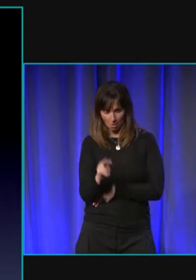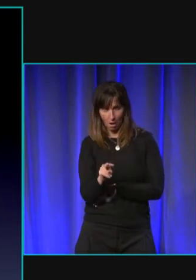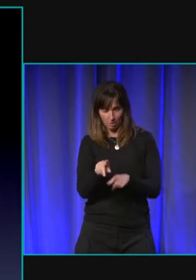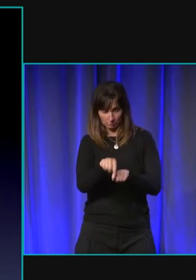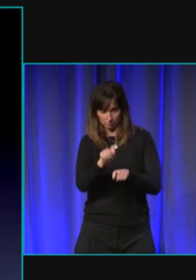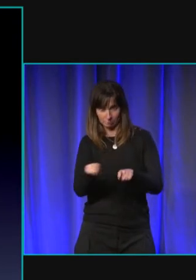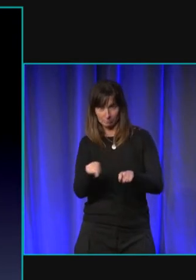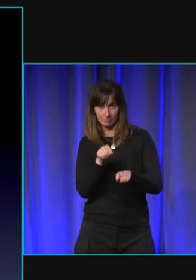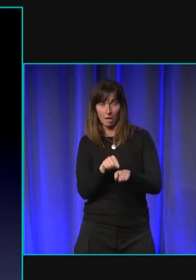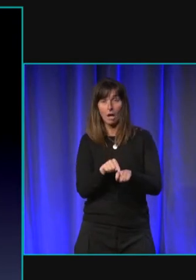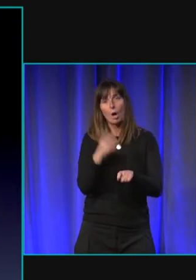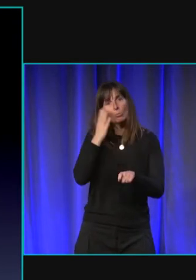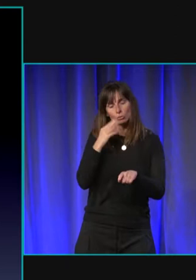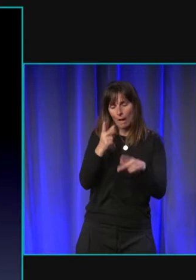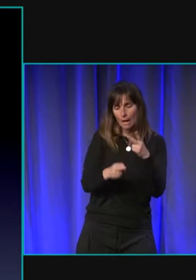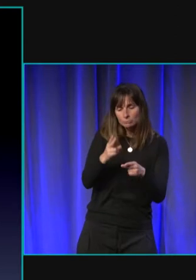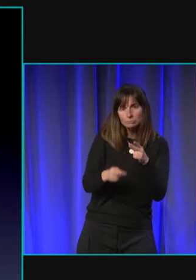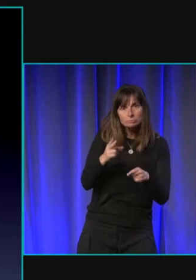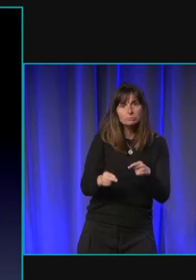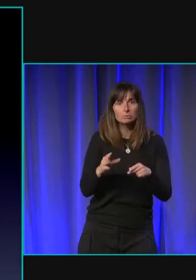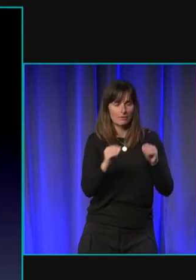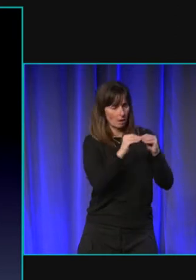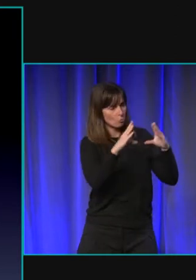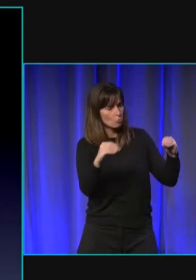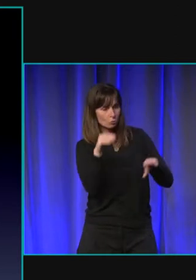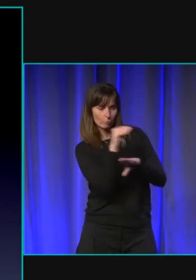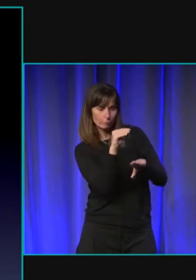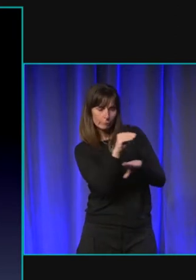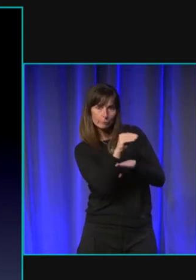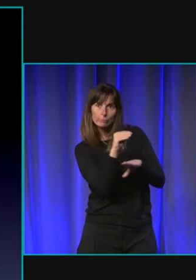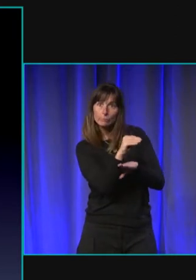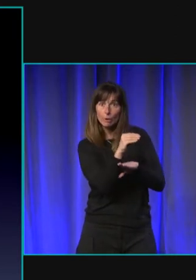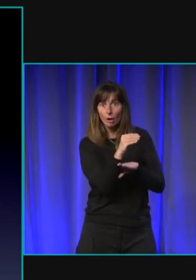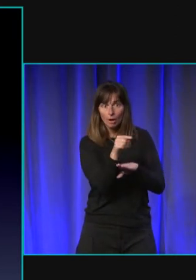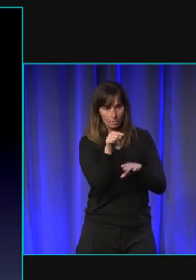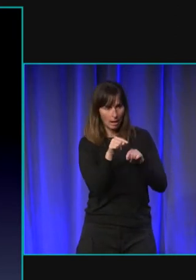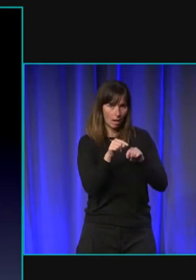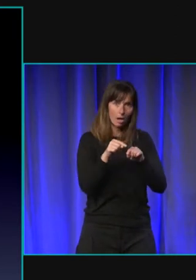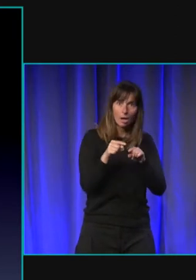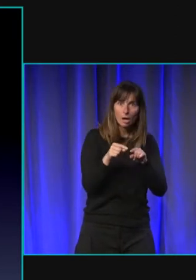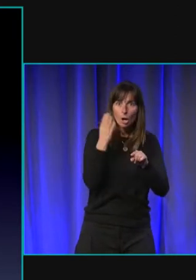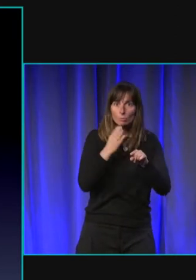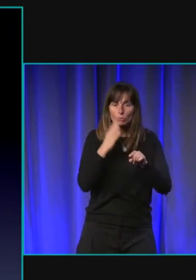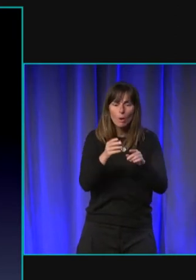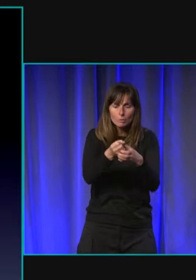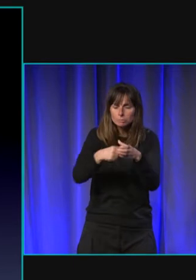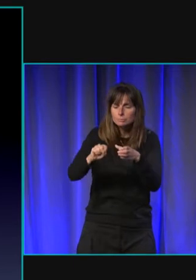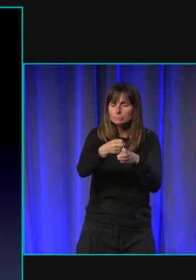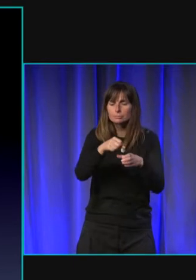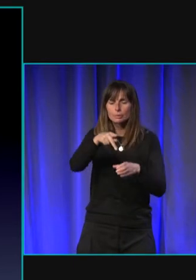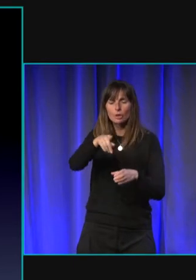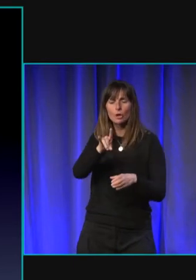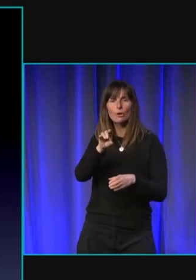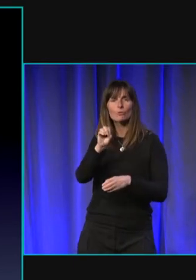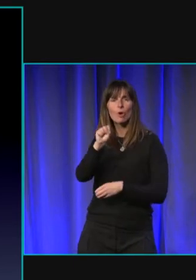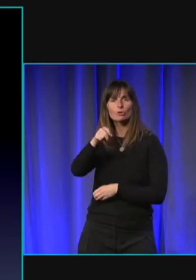pour utiliser les substrats énergétiques. Hein. Si vous voulez dégrader cette fameuse phosphocréatine, il faut des